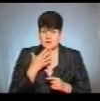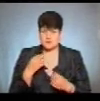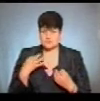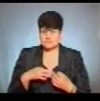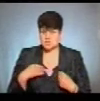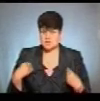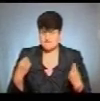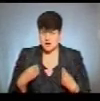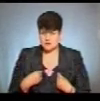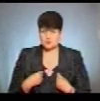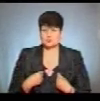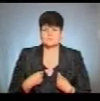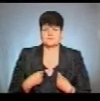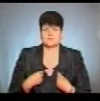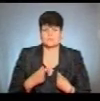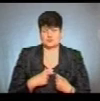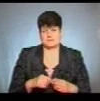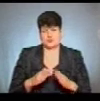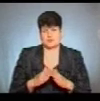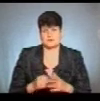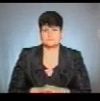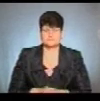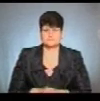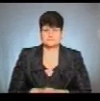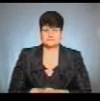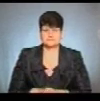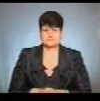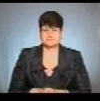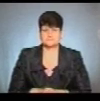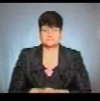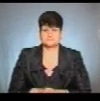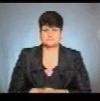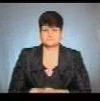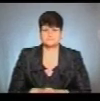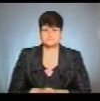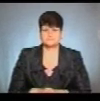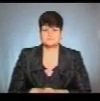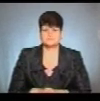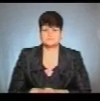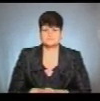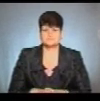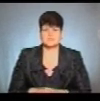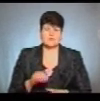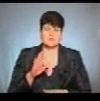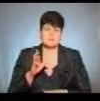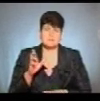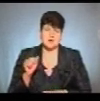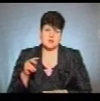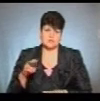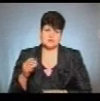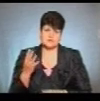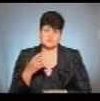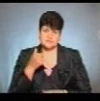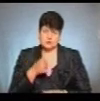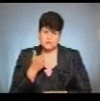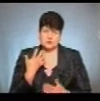прекрасну вишиванку одягне в себе вдома. Сергій Швець, новини. Володимир Балух четвертий рік